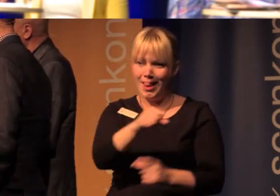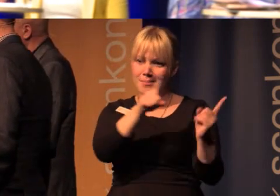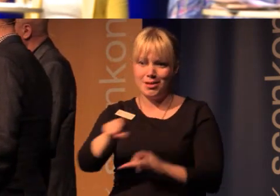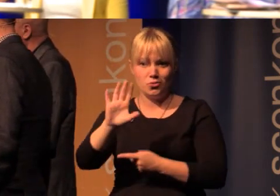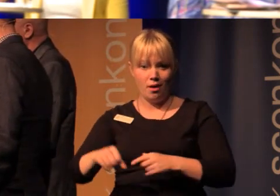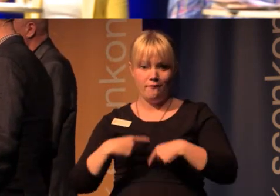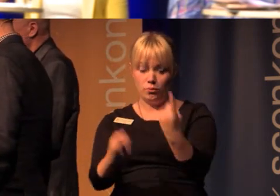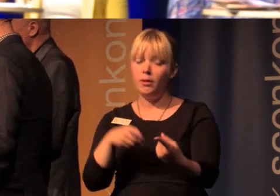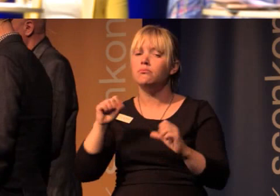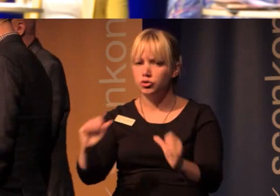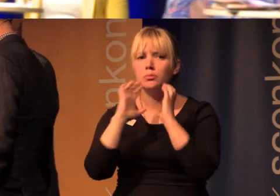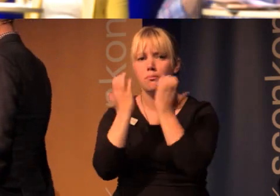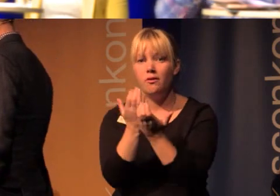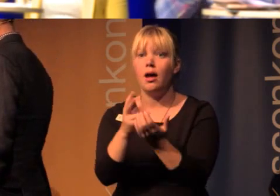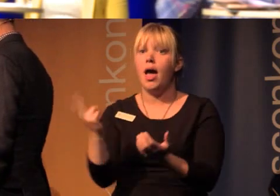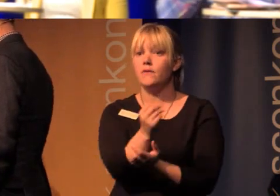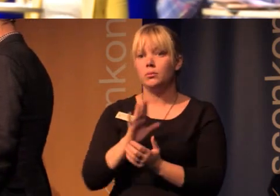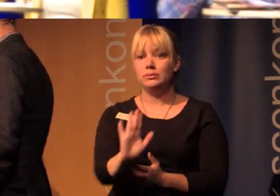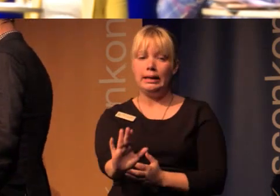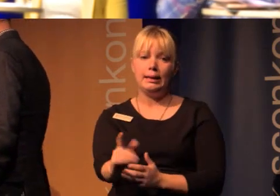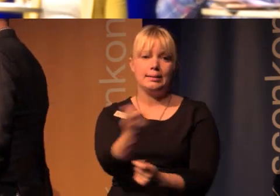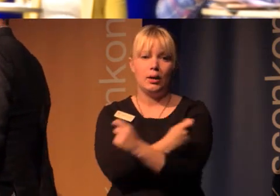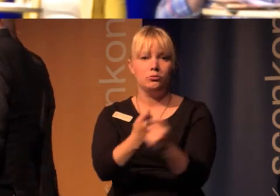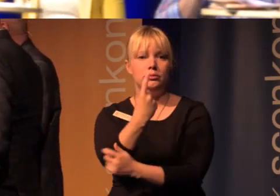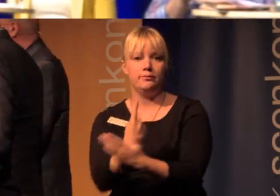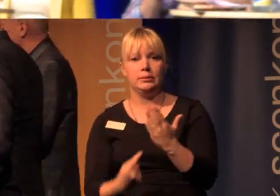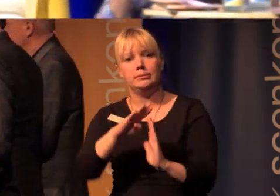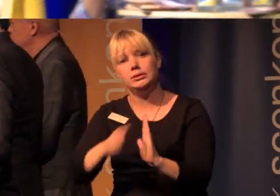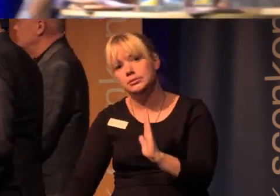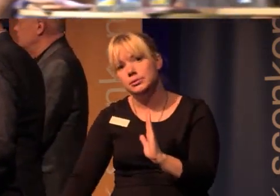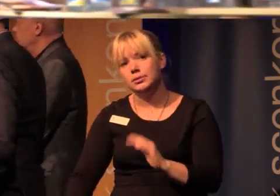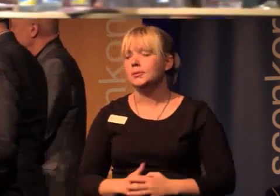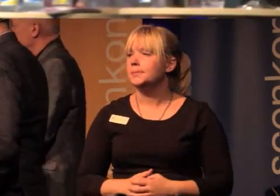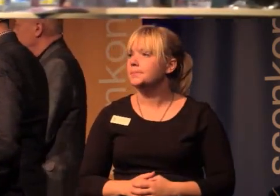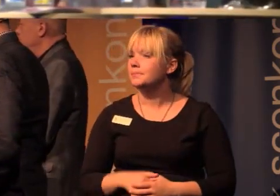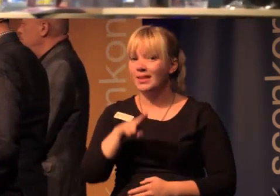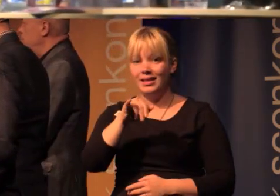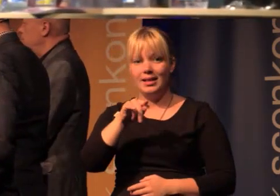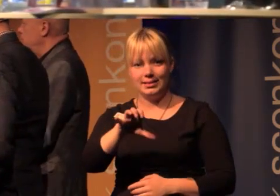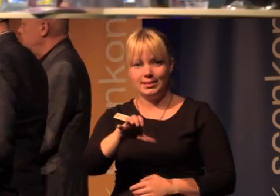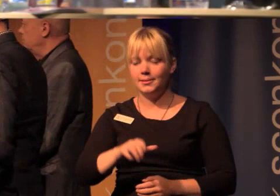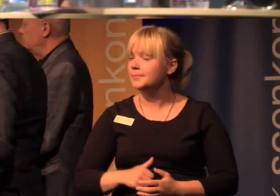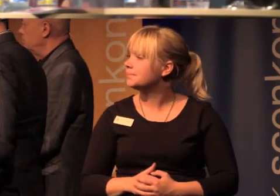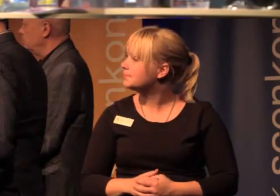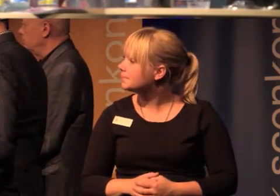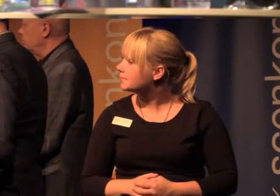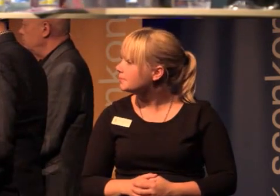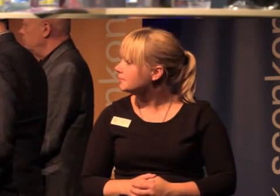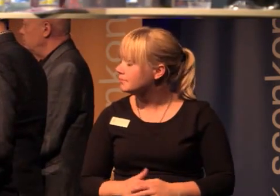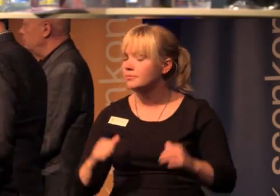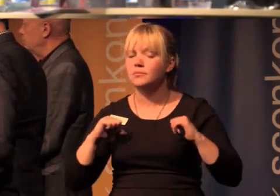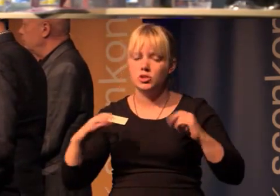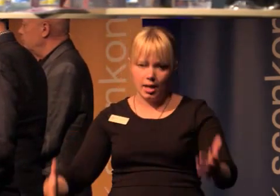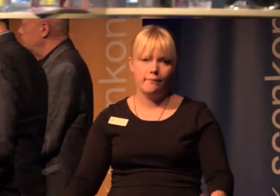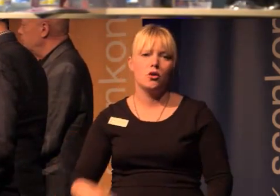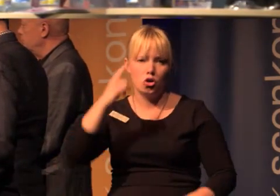ekonomin svänger. Ja, Niklas och sen Sara. Ja, nej men självklart är kulturarv